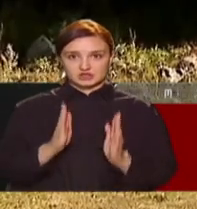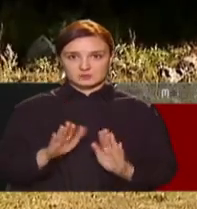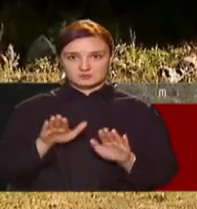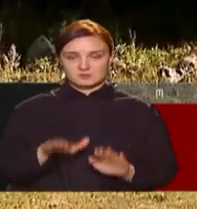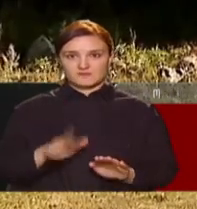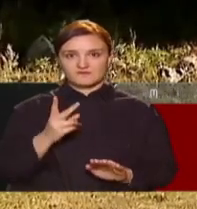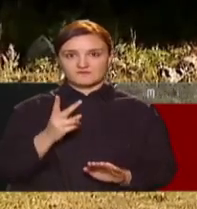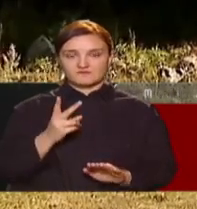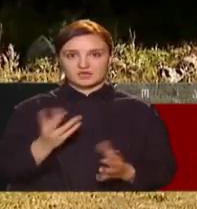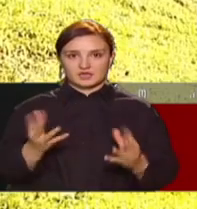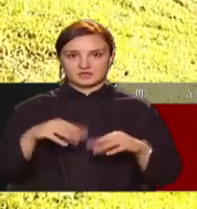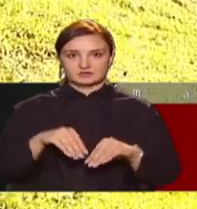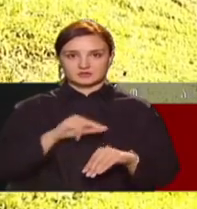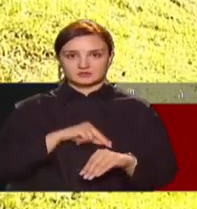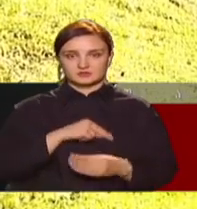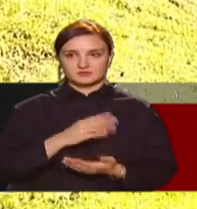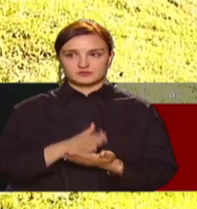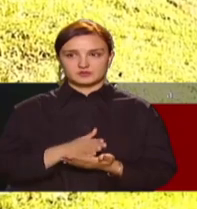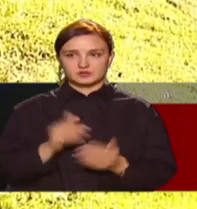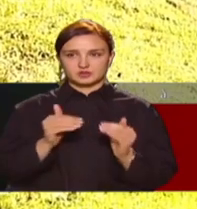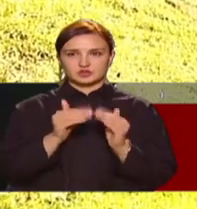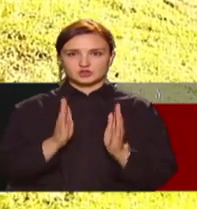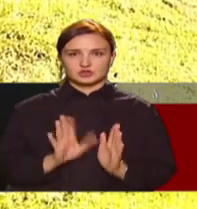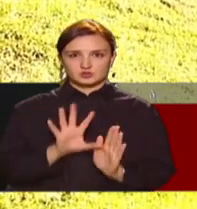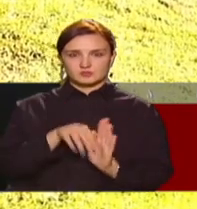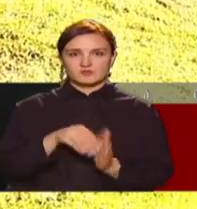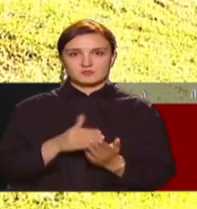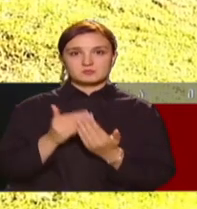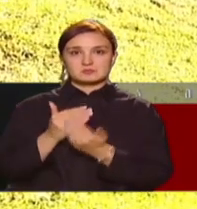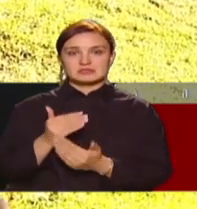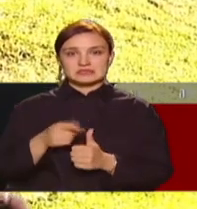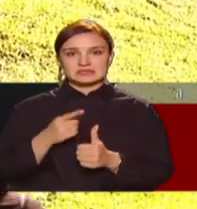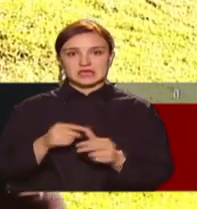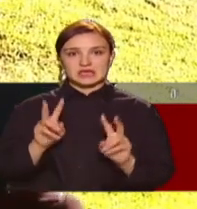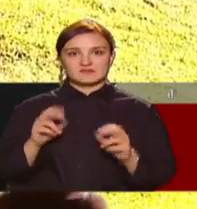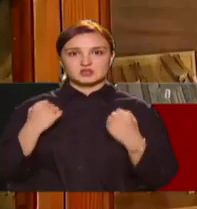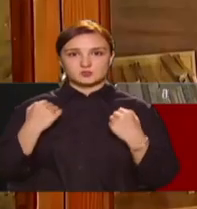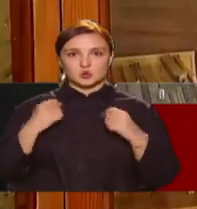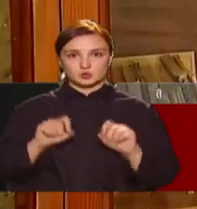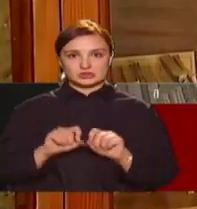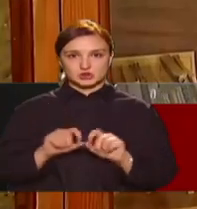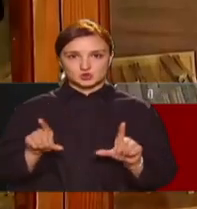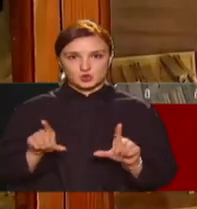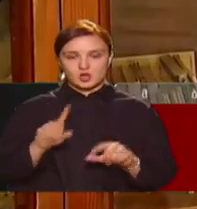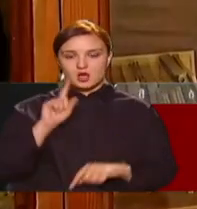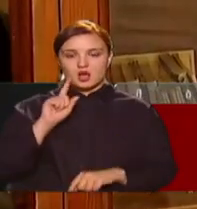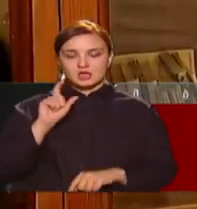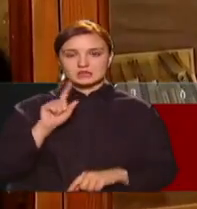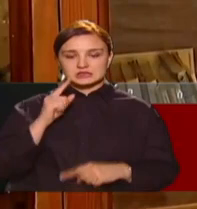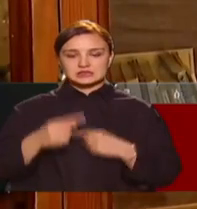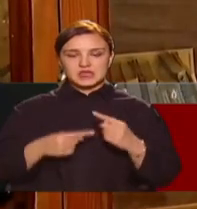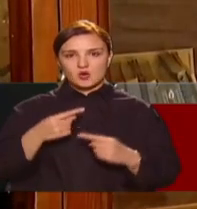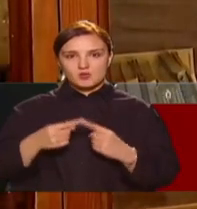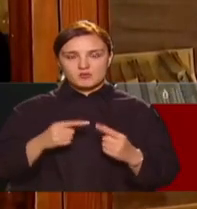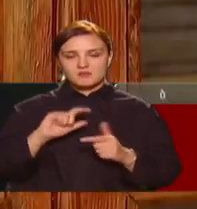ორი დაწესებულება ერთად ფუნქციონირებს. ამავე შენობაშია განთავსებული მისივე სახელწოდების სპორტული სკოლაც. ახალგაზრდა თაობა